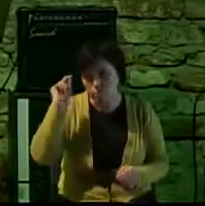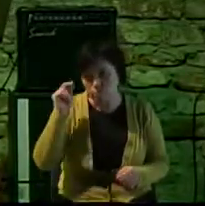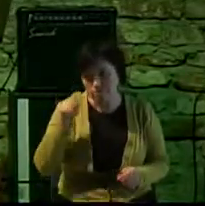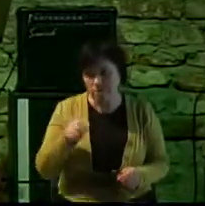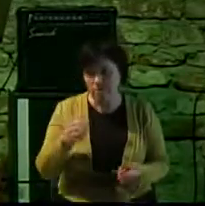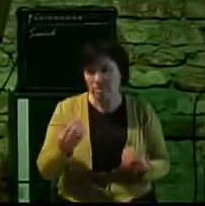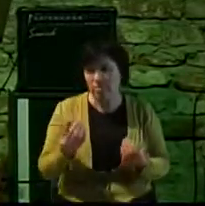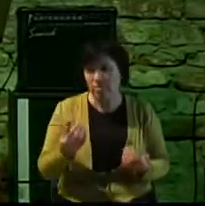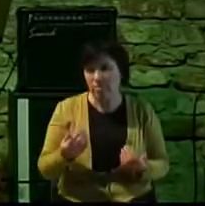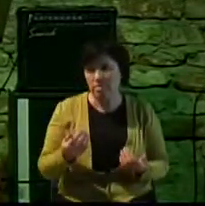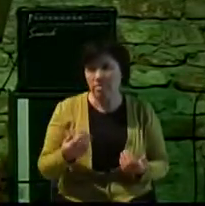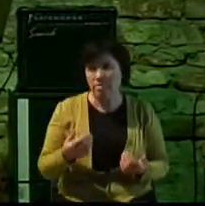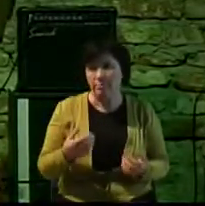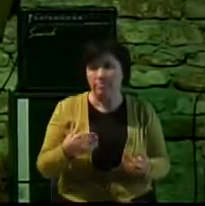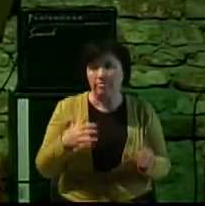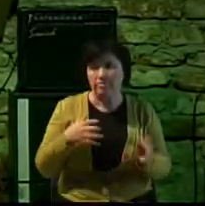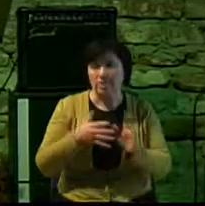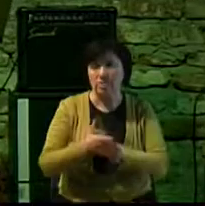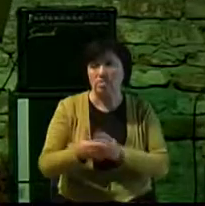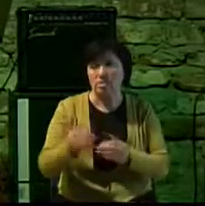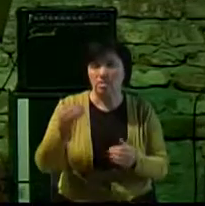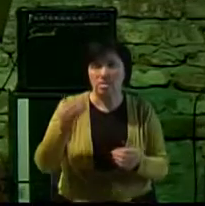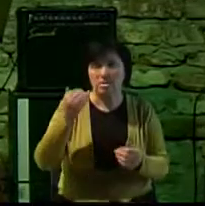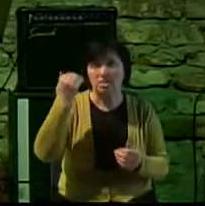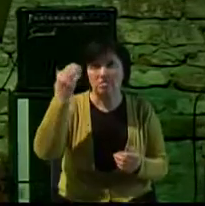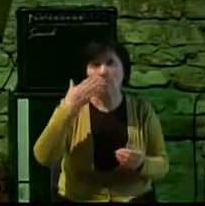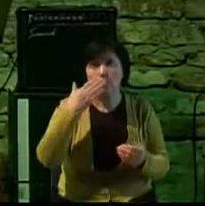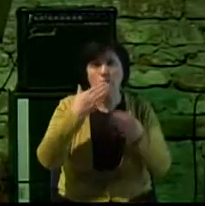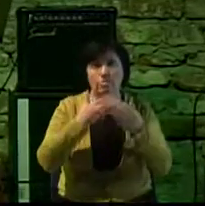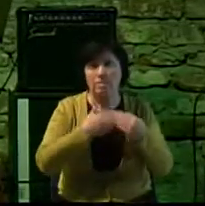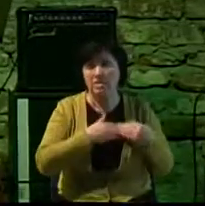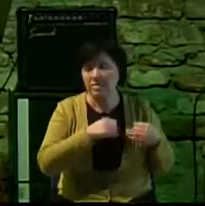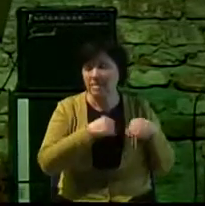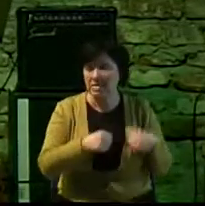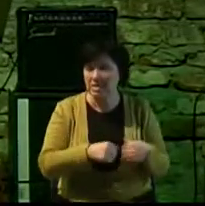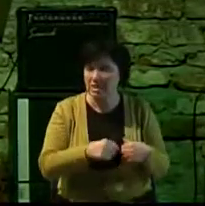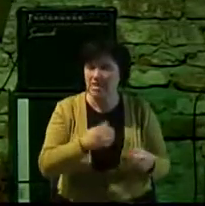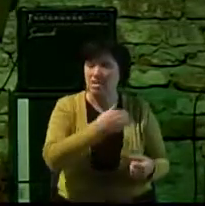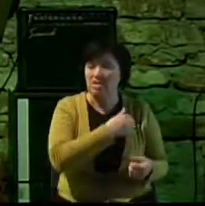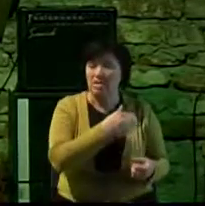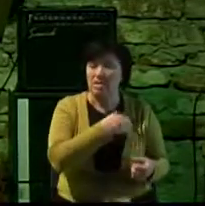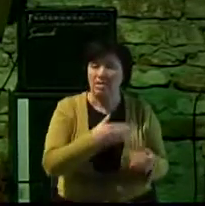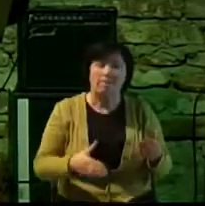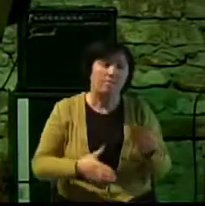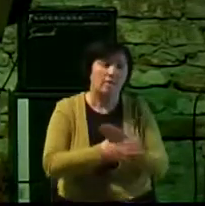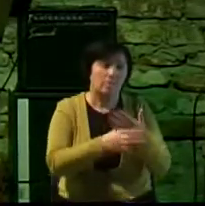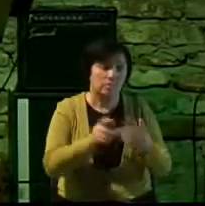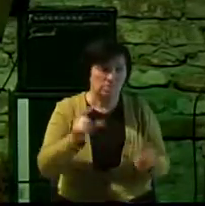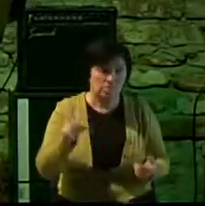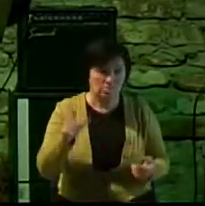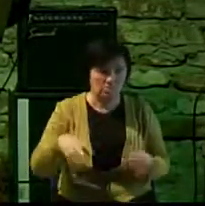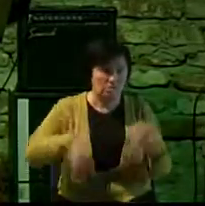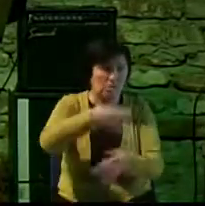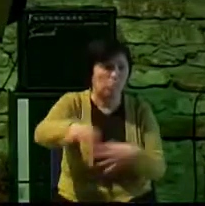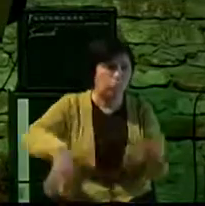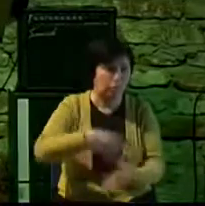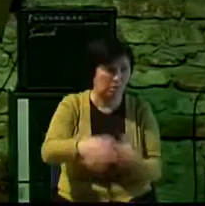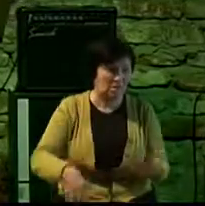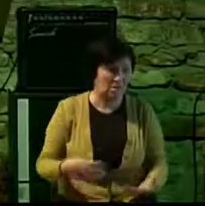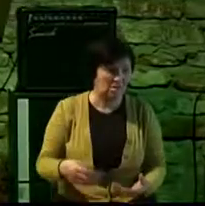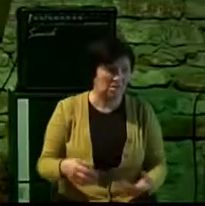нас сегодня, оно исходит из Его любящего сердца и желания помочь тем людям, которые